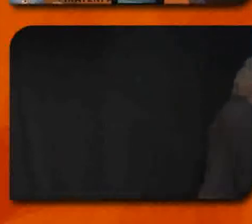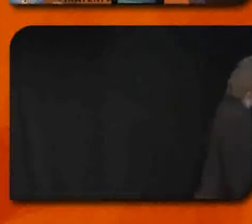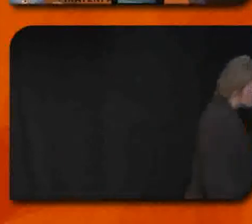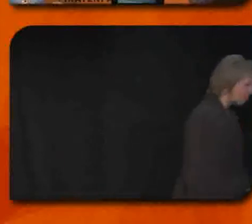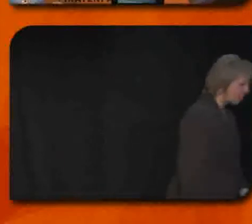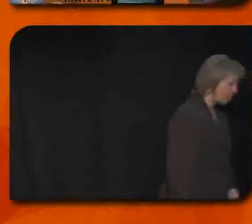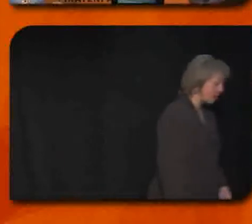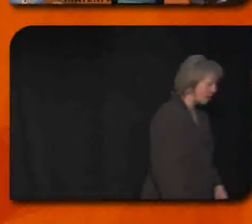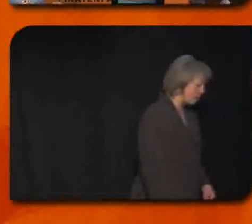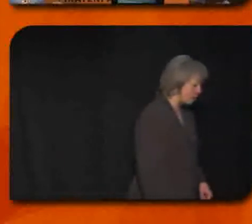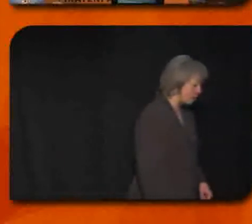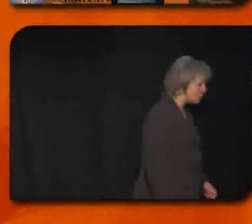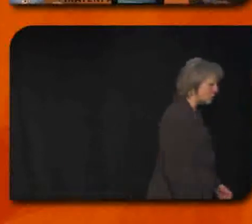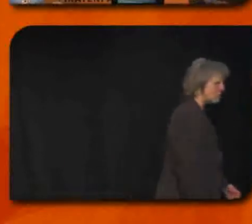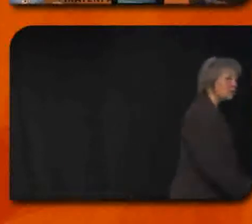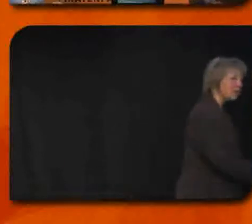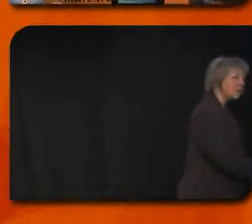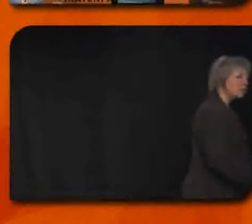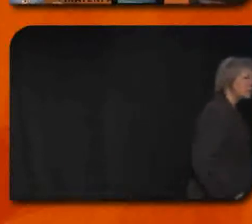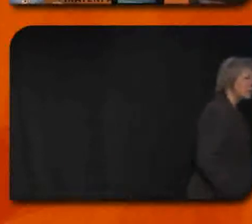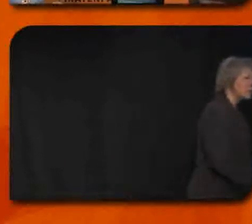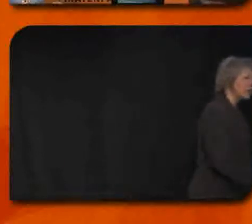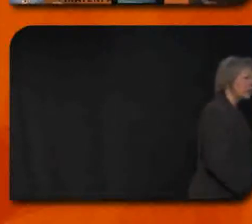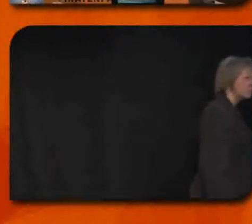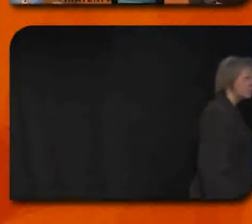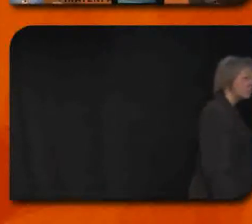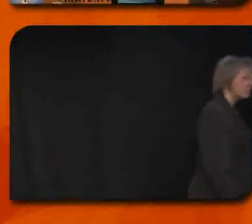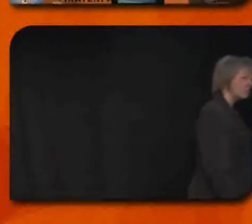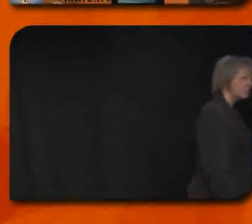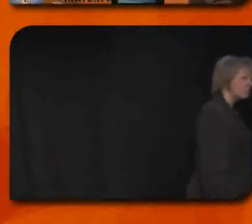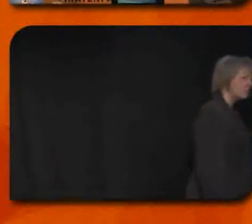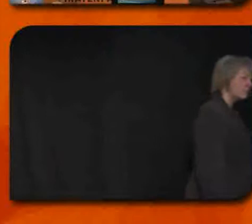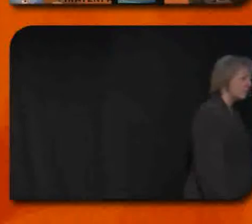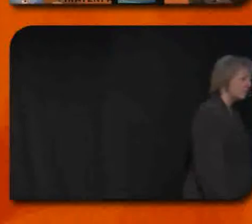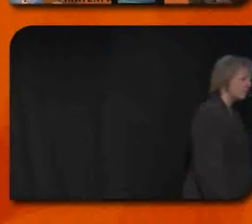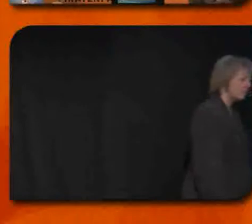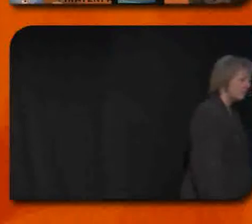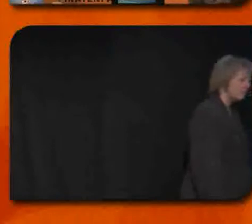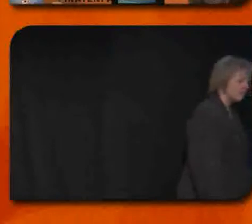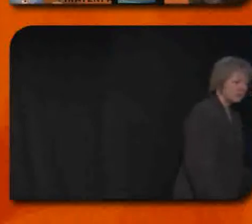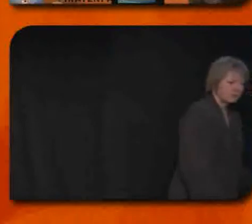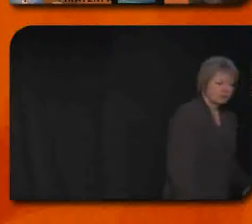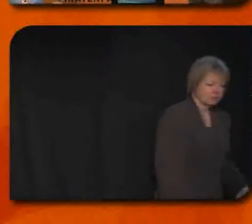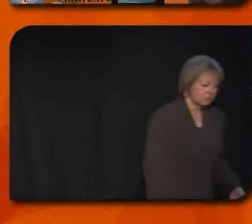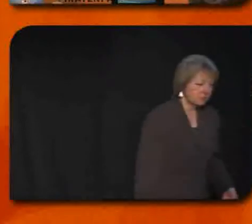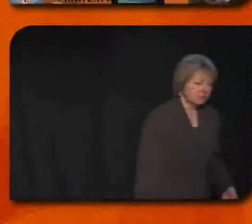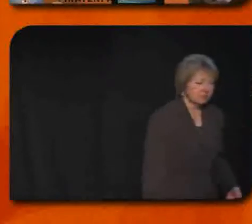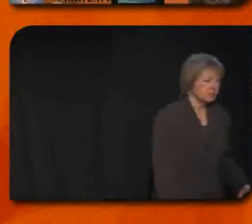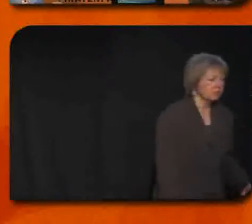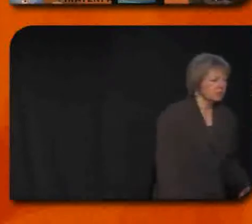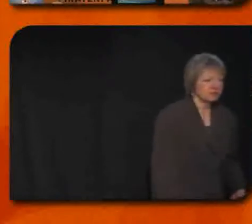dann noch mal ganz kurz der Hinweis an die Leute die Kameras haben